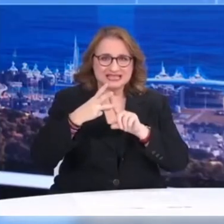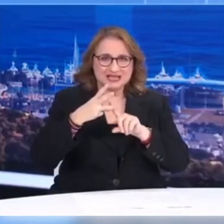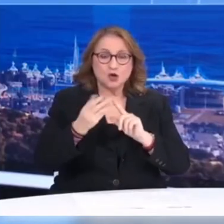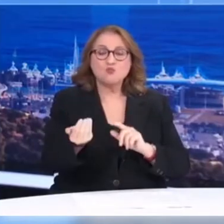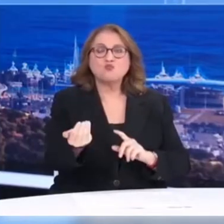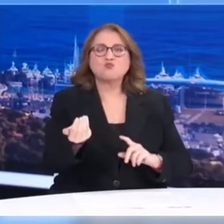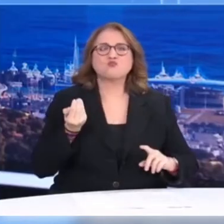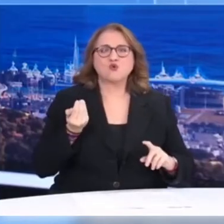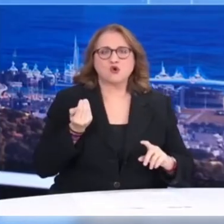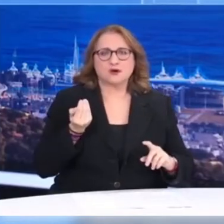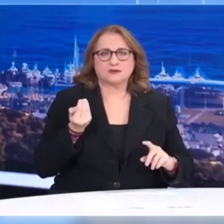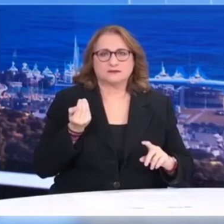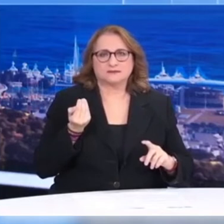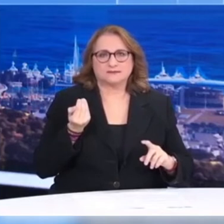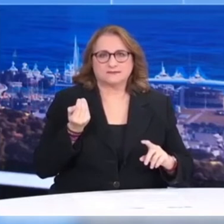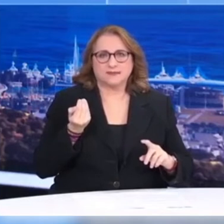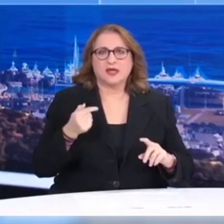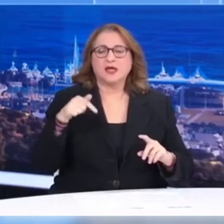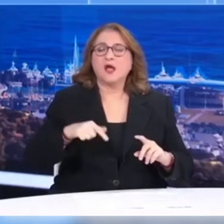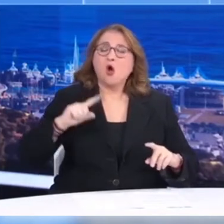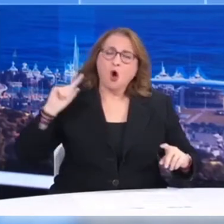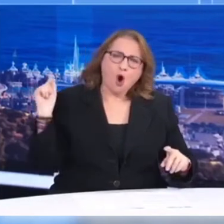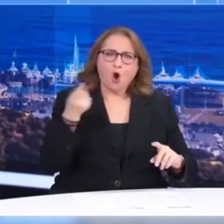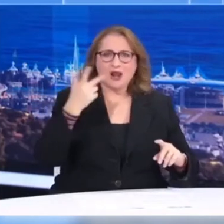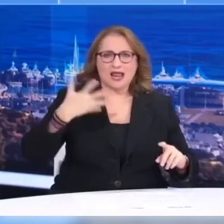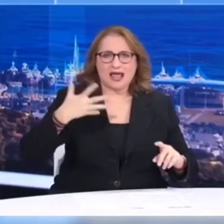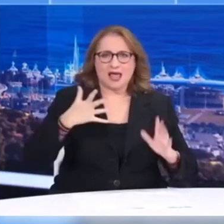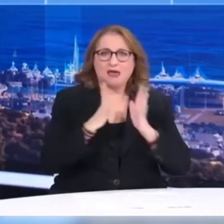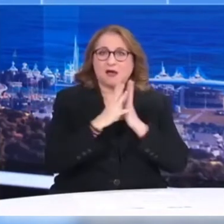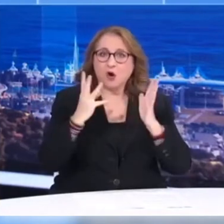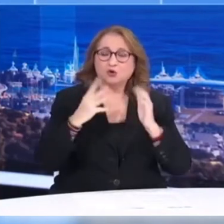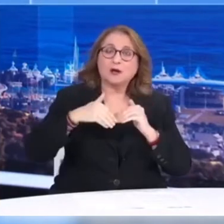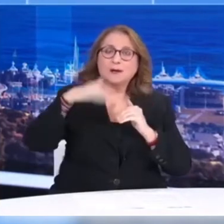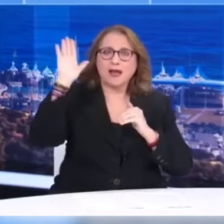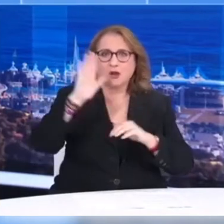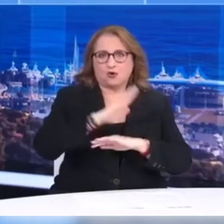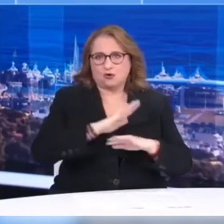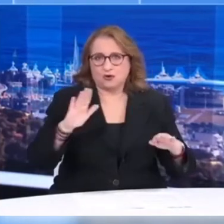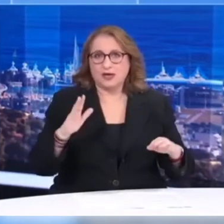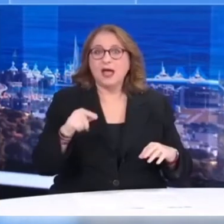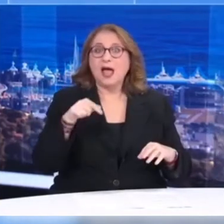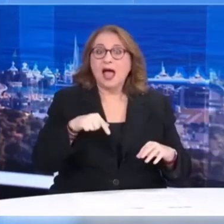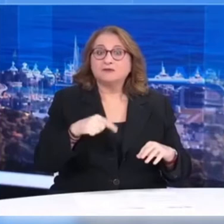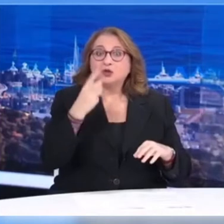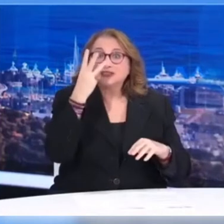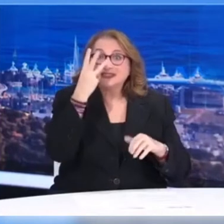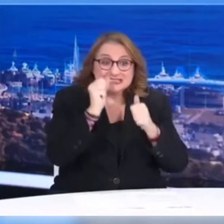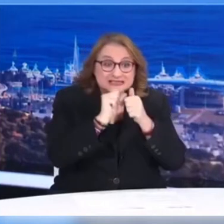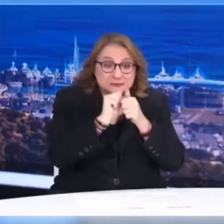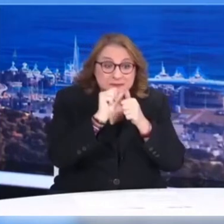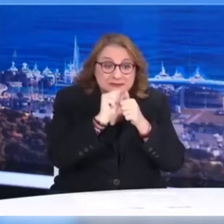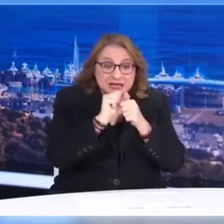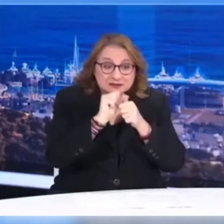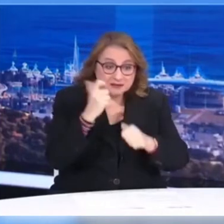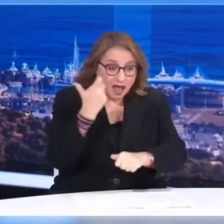3ης αναμνηστικής δόσης σε όλους τους πολίτες 18 και άνω, 3 μήνες μετά την ολοκλήρωση